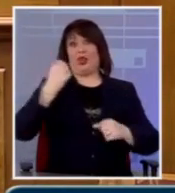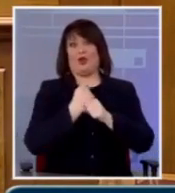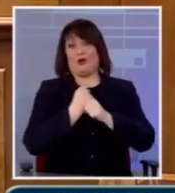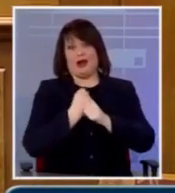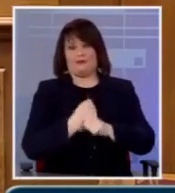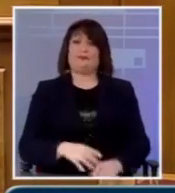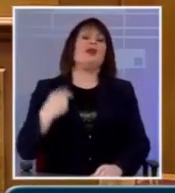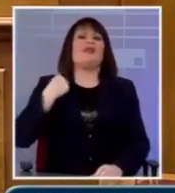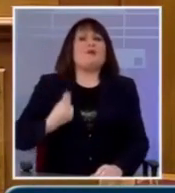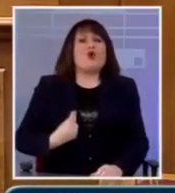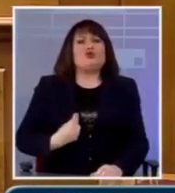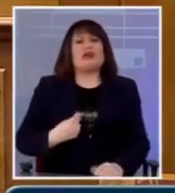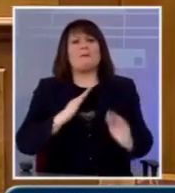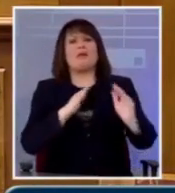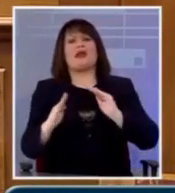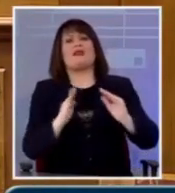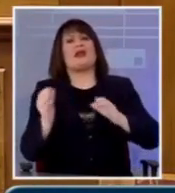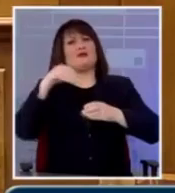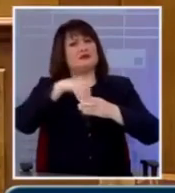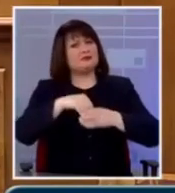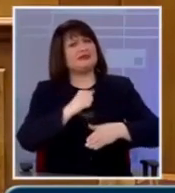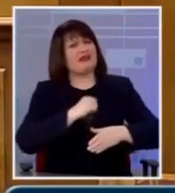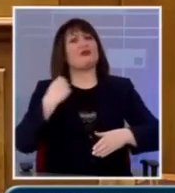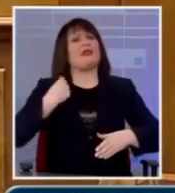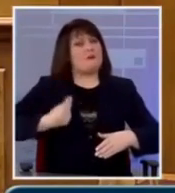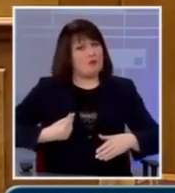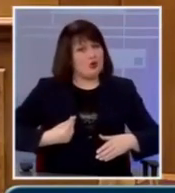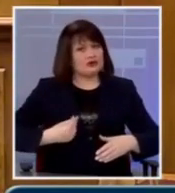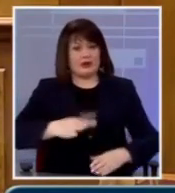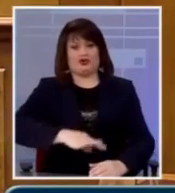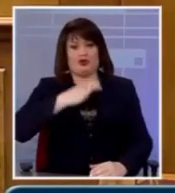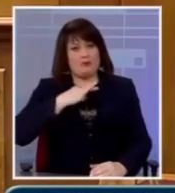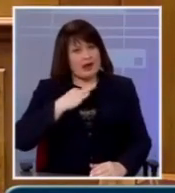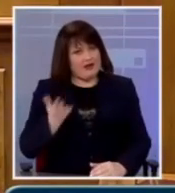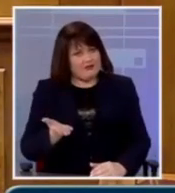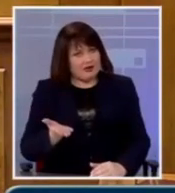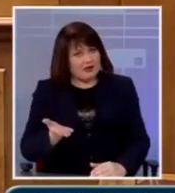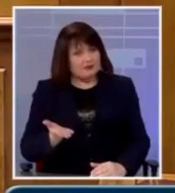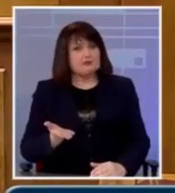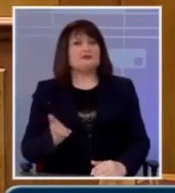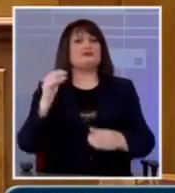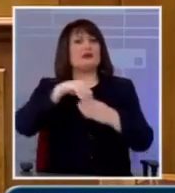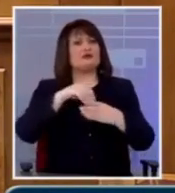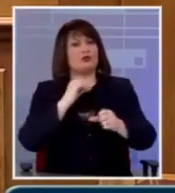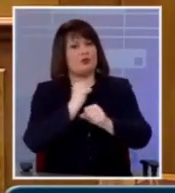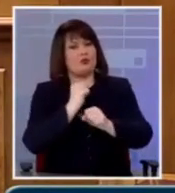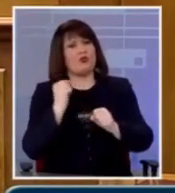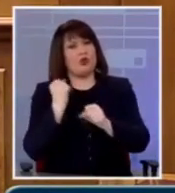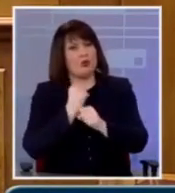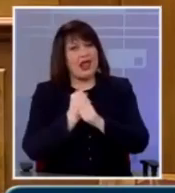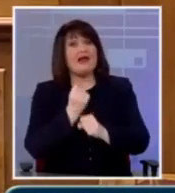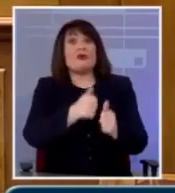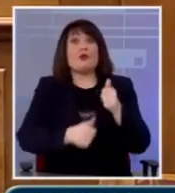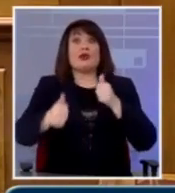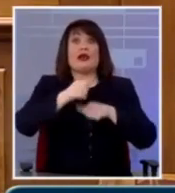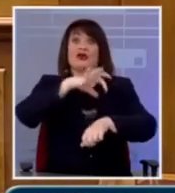δημόσιας περίθαλψης είμαστε, σε αυτή πιστεύουμε για την αξιοπρέπεια τη δική της, τον λειτουργό της και πρωτίστως των ασθενών